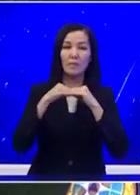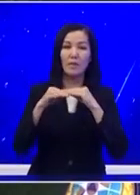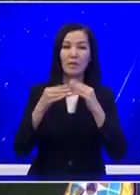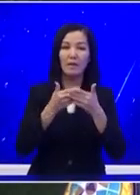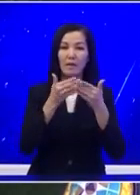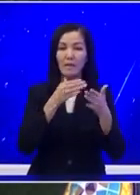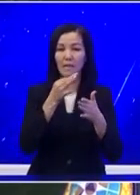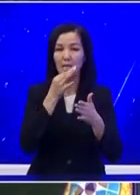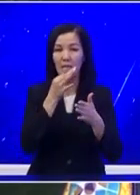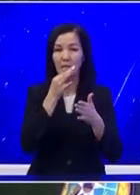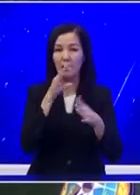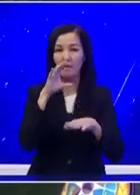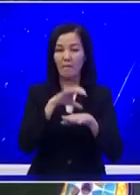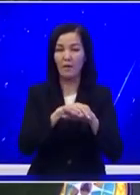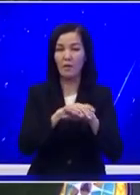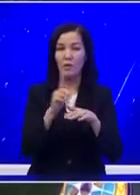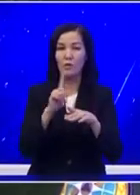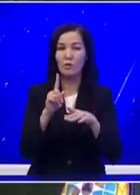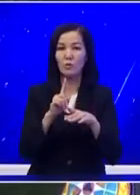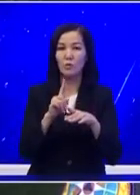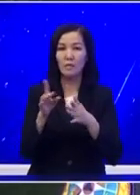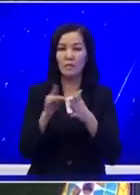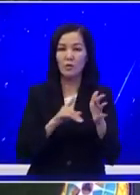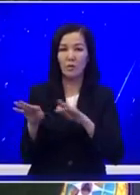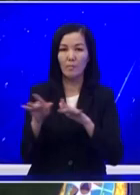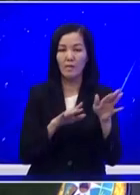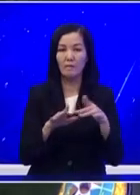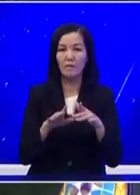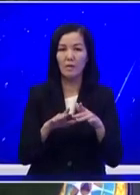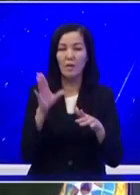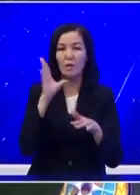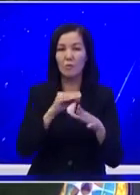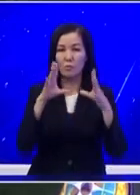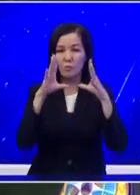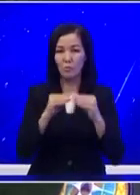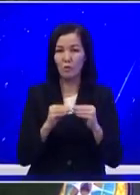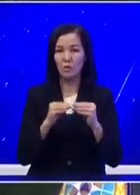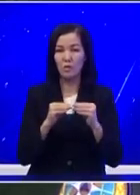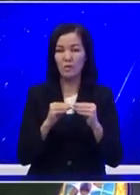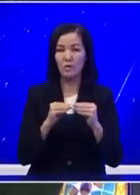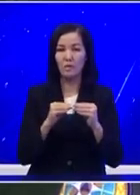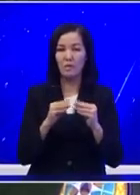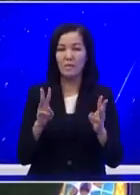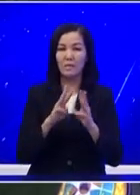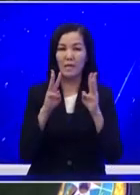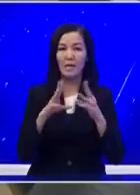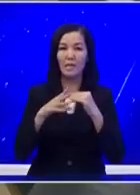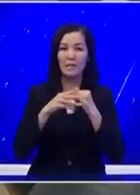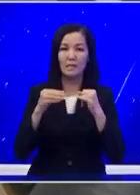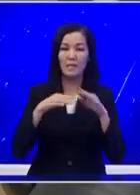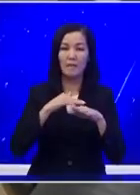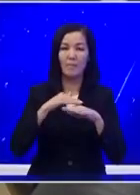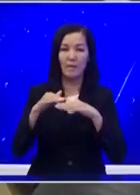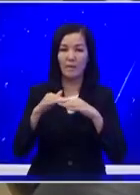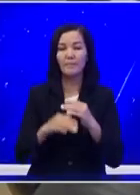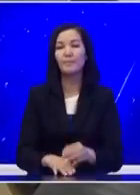ранней стадии возникновения пожара, что приводит к оперативным действиям и уменьшению малой площади загорания степи.